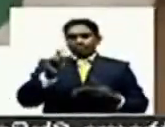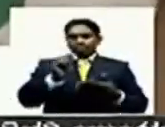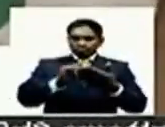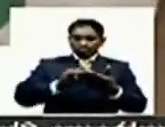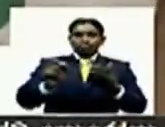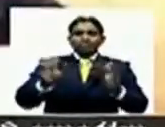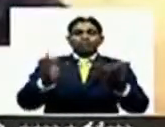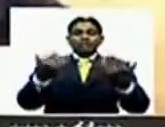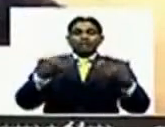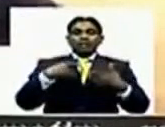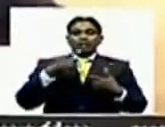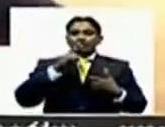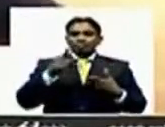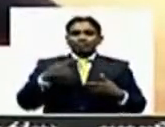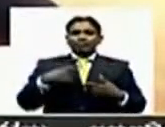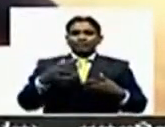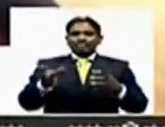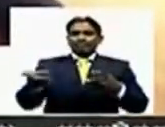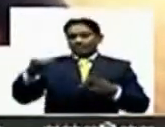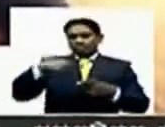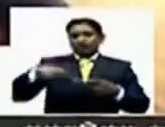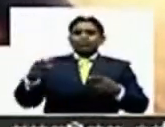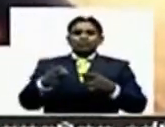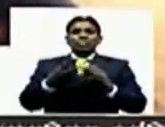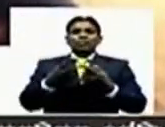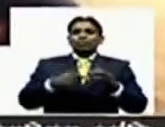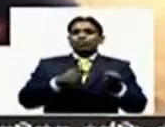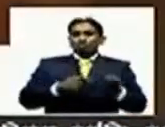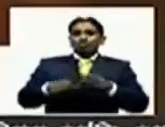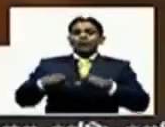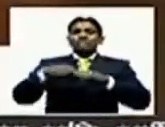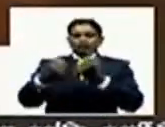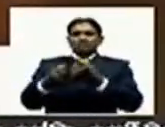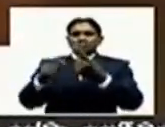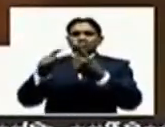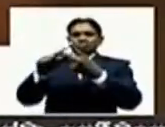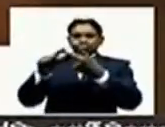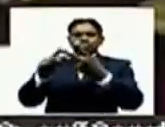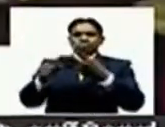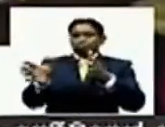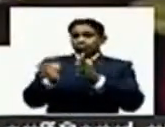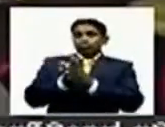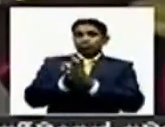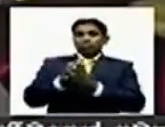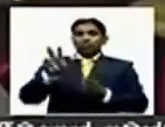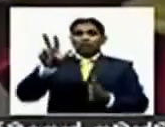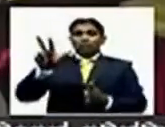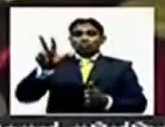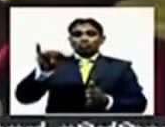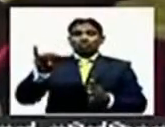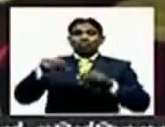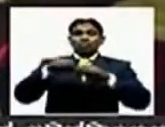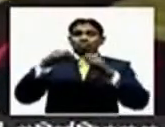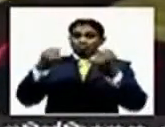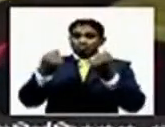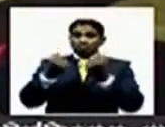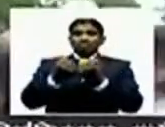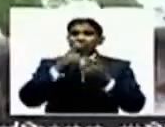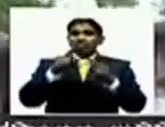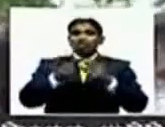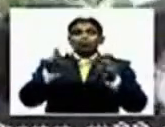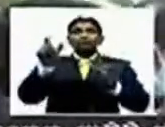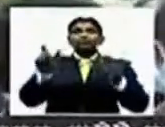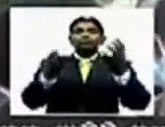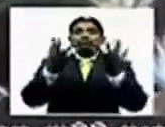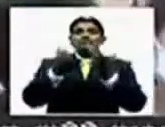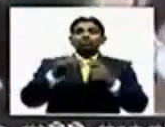ඉවුර ඒකාබද්ධ ගොවි සංවිධානය ඇතුළු ගොවි සංවිධාන 86ක ගොවීන් 200ක් පමණ එක්ව සිටිනවා. ටික වේලාවකින්